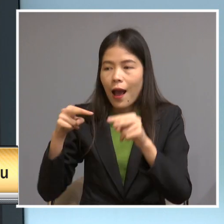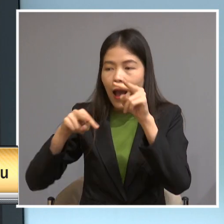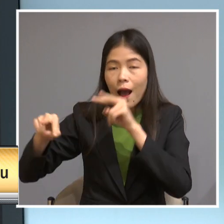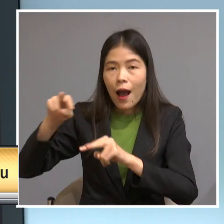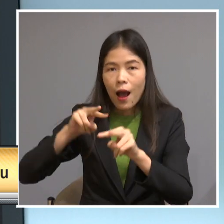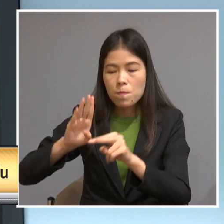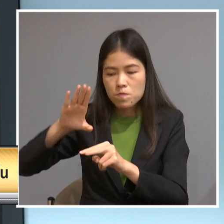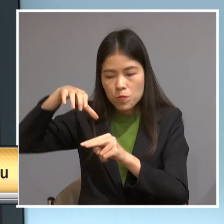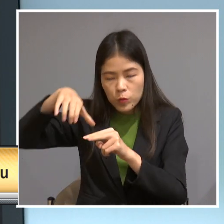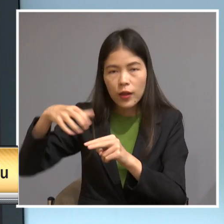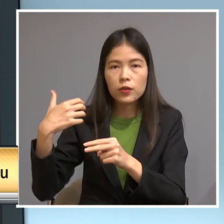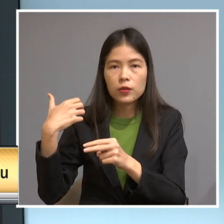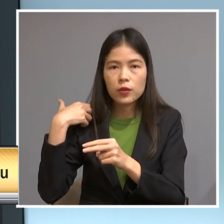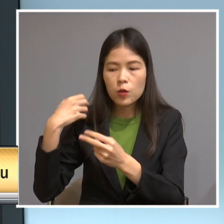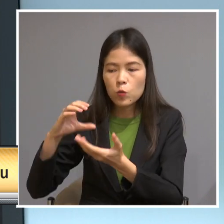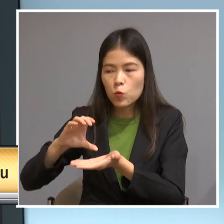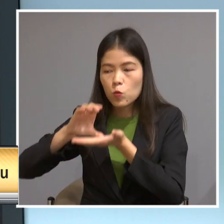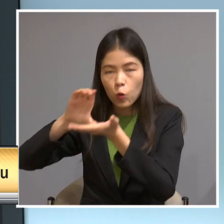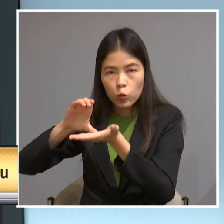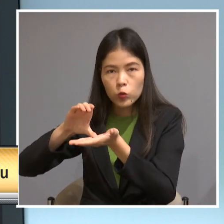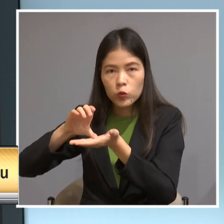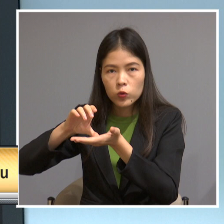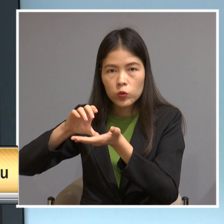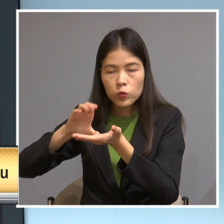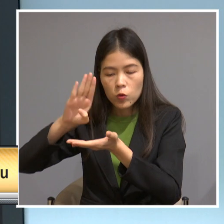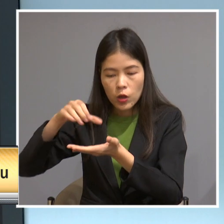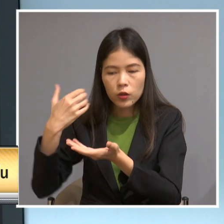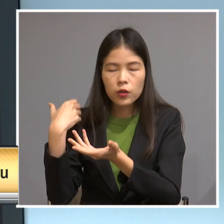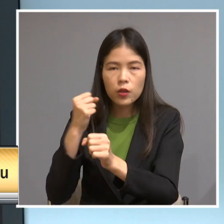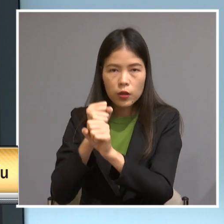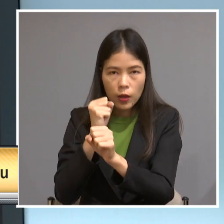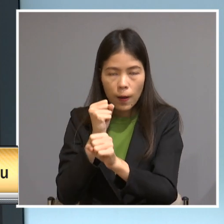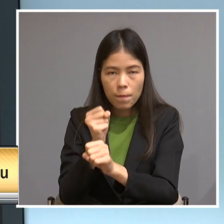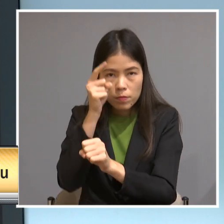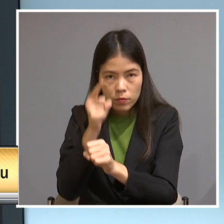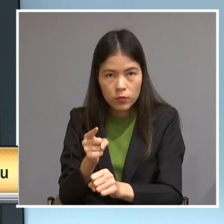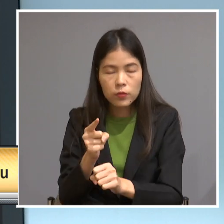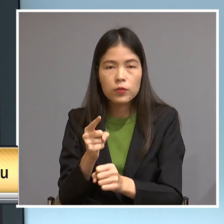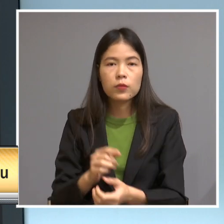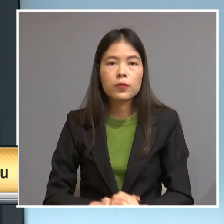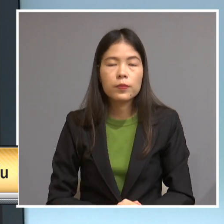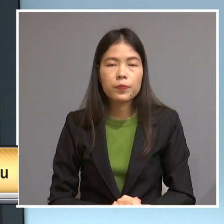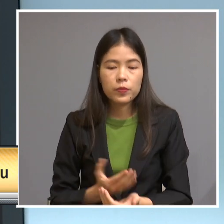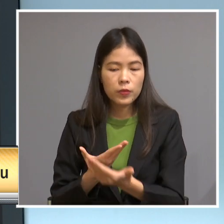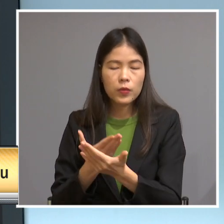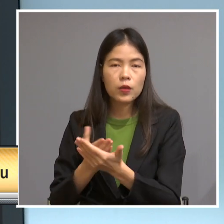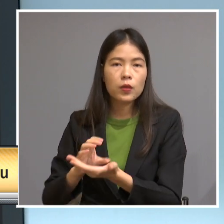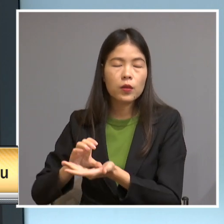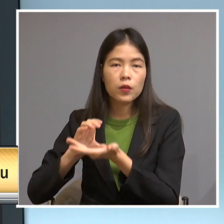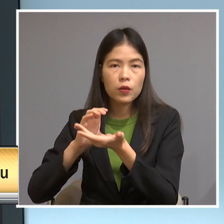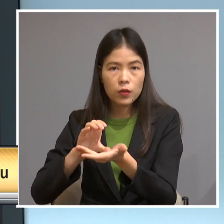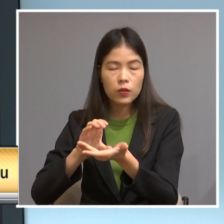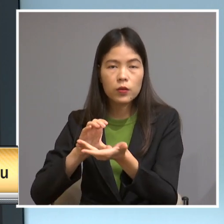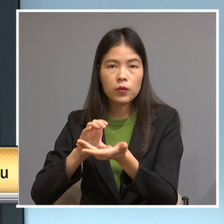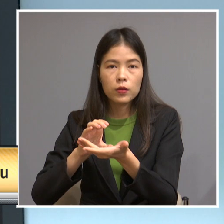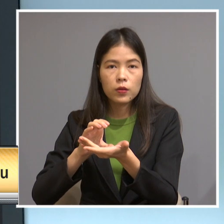ท่านไปหากฮพอVerก็สามารถเป็พังงานได้เลย,มีช่องทางหมดแล้อัไปเมอกี้นจะใช้งบอดหนุนเฉพậtกิท่าน